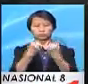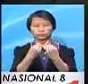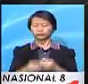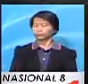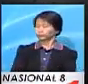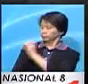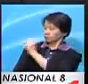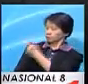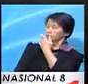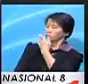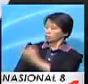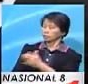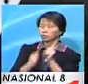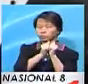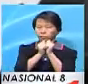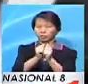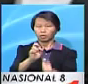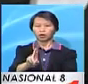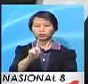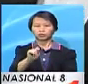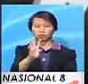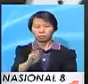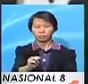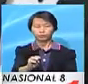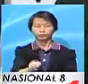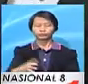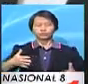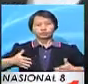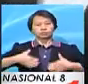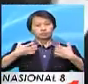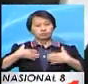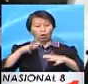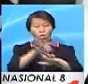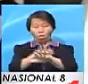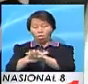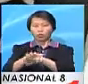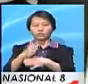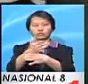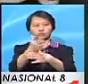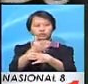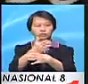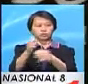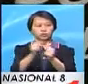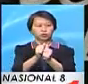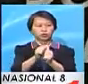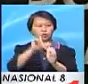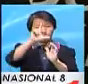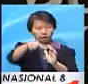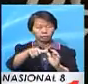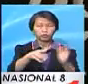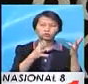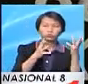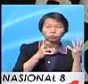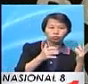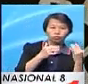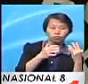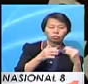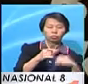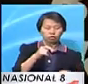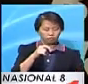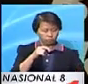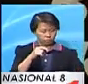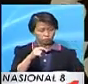terima kasih kerana sudi bersama dengan RTM. Dan kemeriahan juga terus kita kongsikan bersama sambil terus kita nantikan